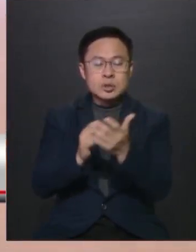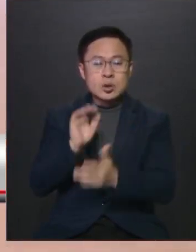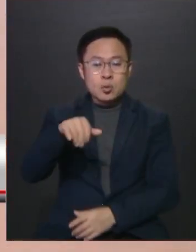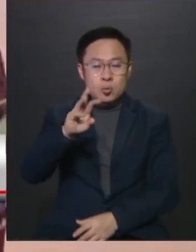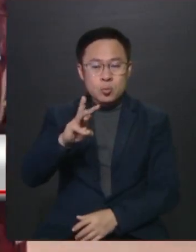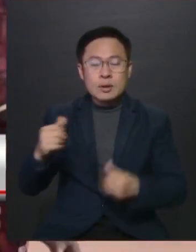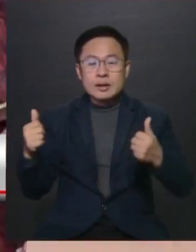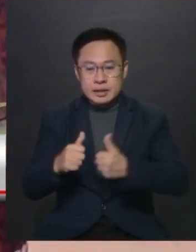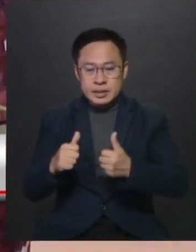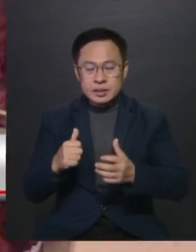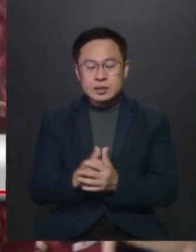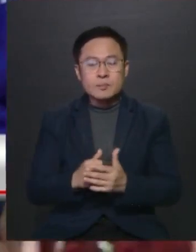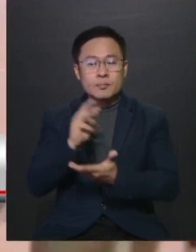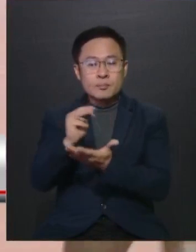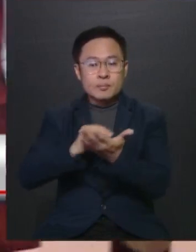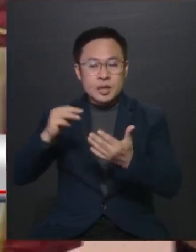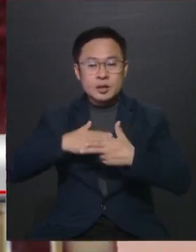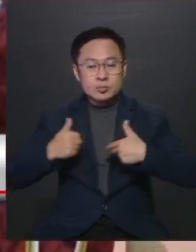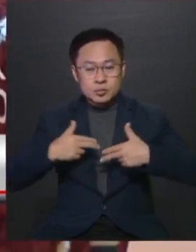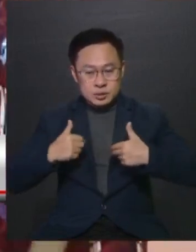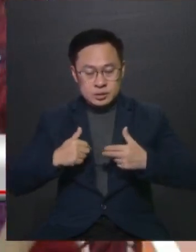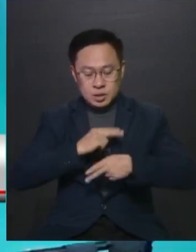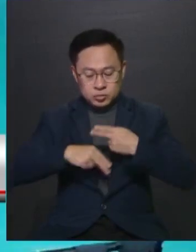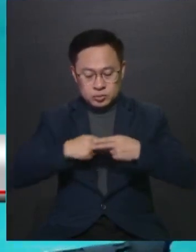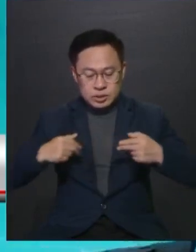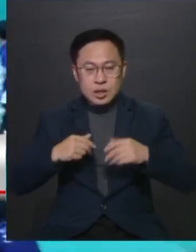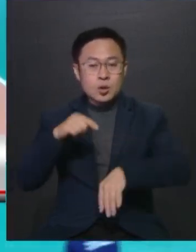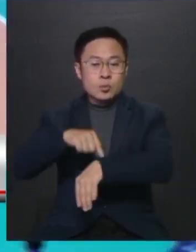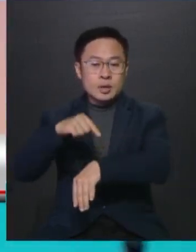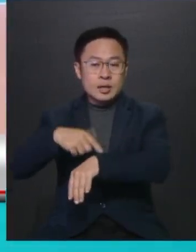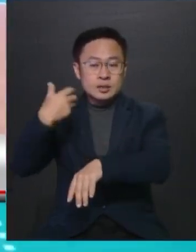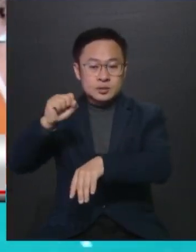บุรีครับเจอกับพยัคฆ์สวนสุนันทาชิงอันดับ3แข่งขันวันนี้เวลา10โม